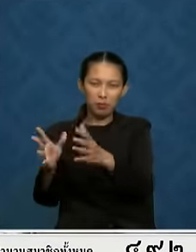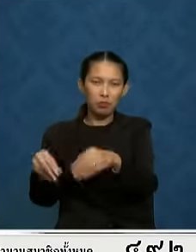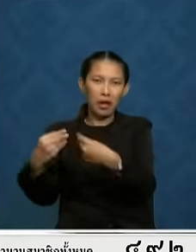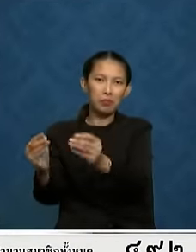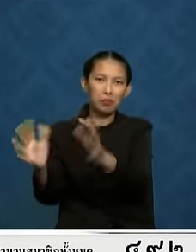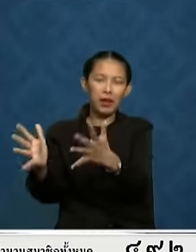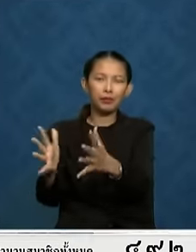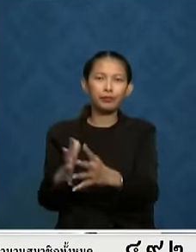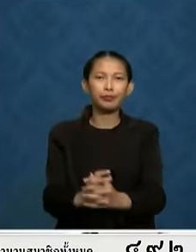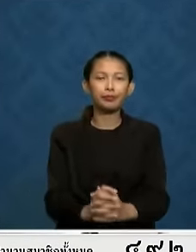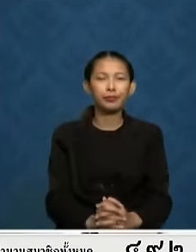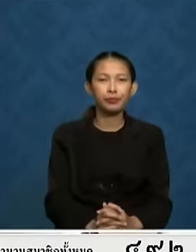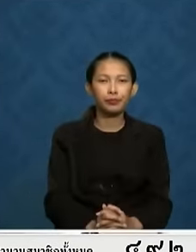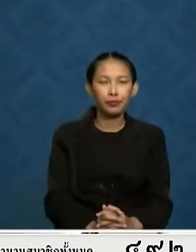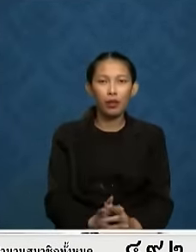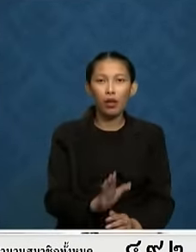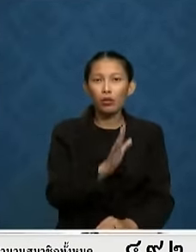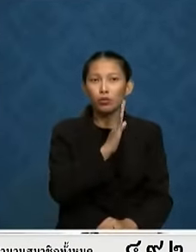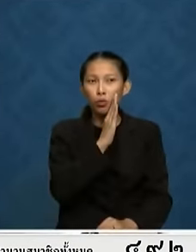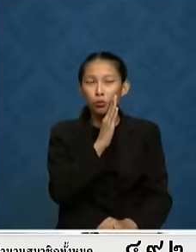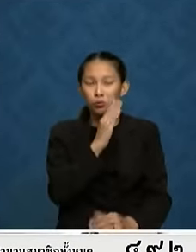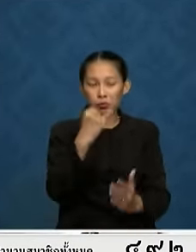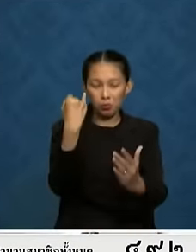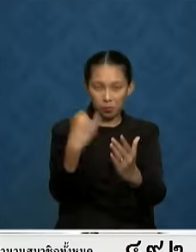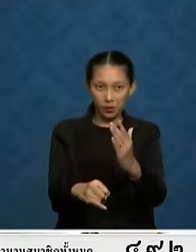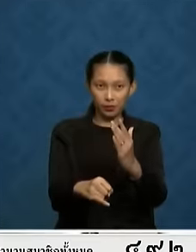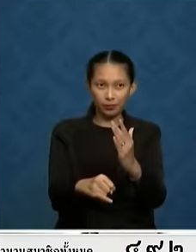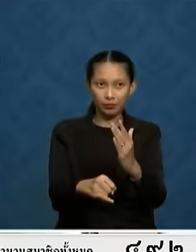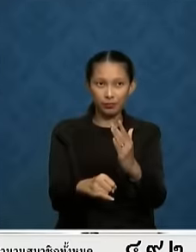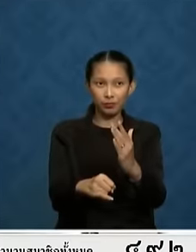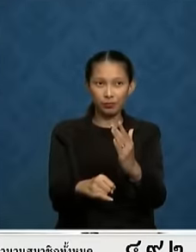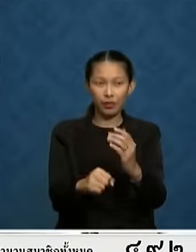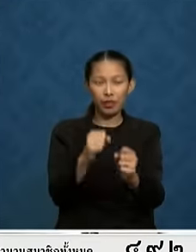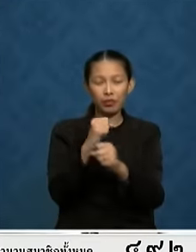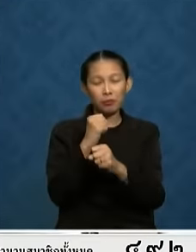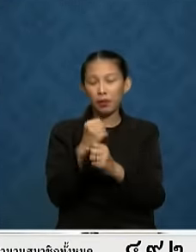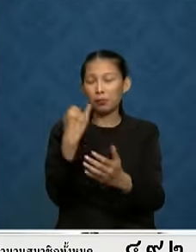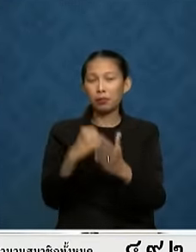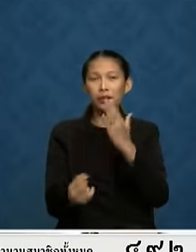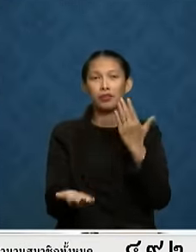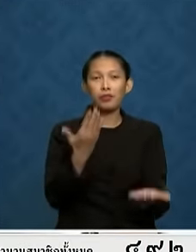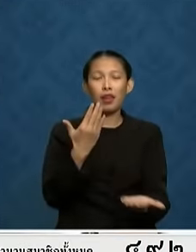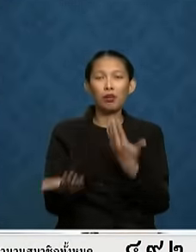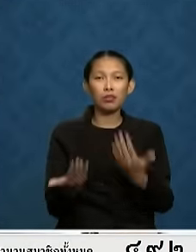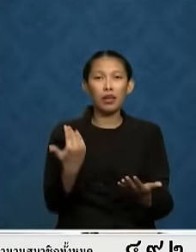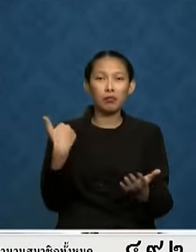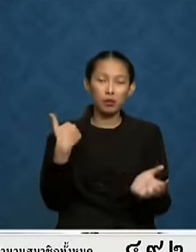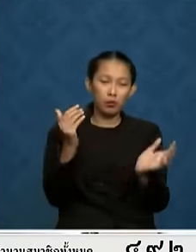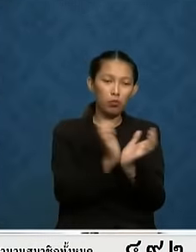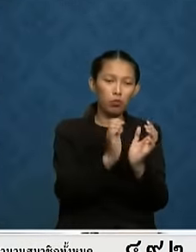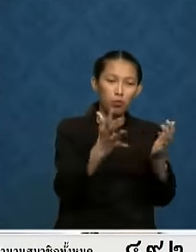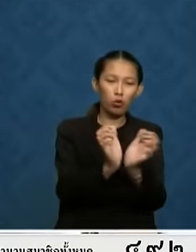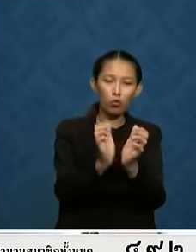ให้ได้ถ้าหากการกระทำความผิดทำอะไรผิดก็ช่างได้รับการนิรโทษกรรม